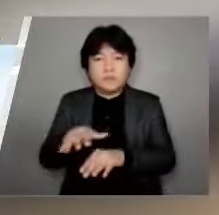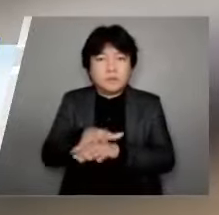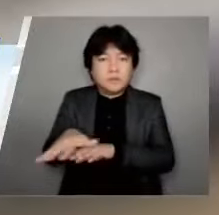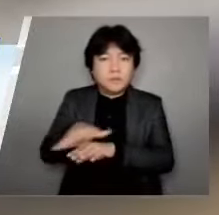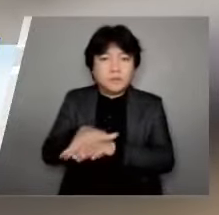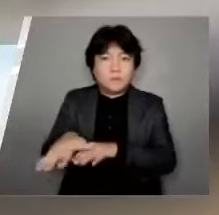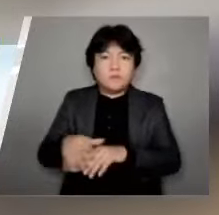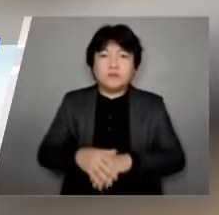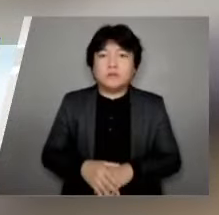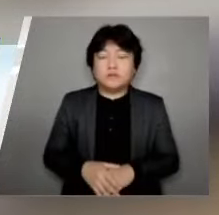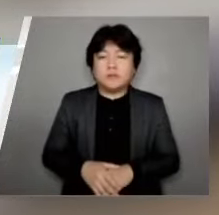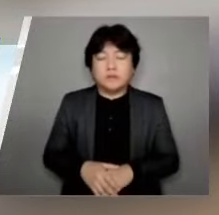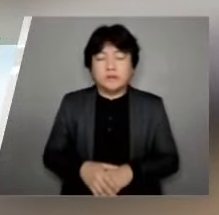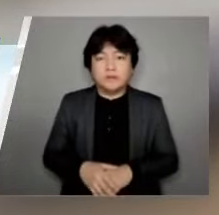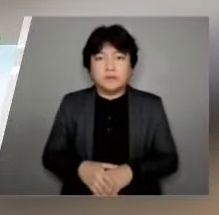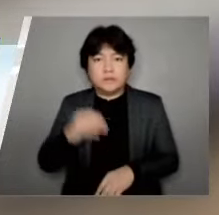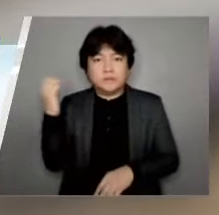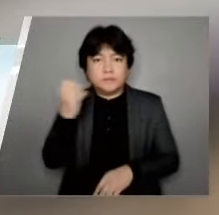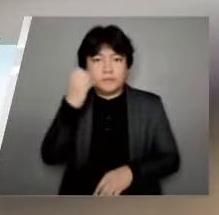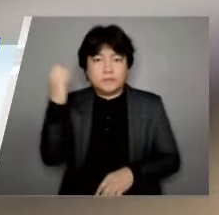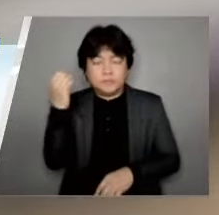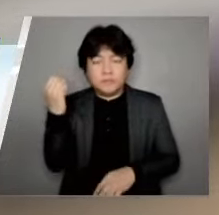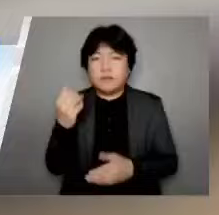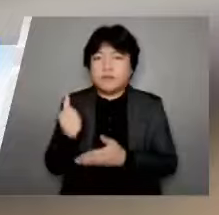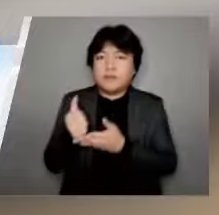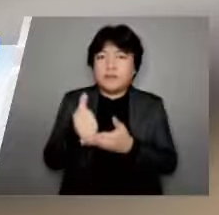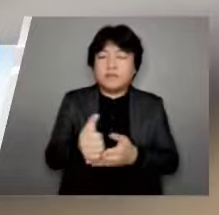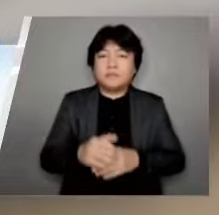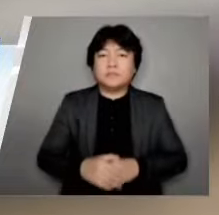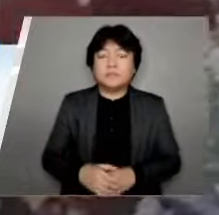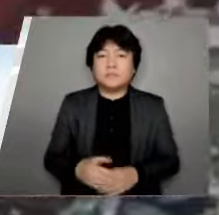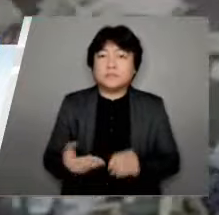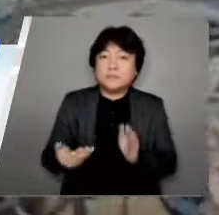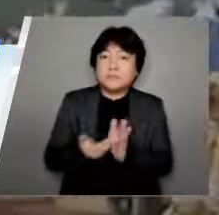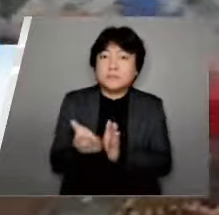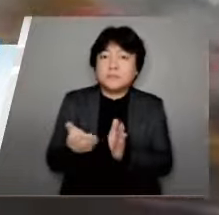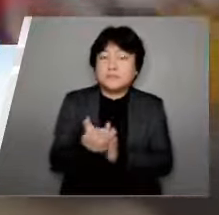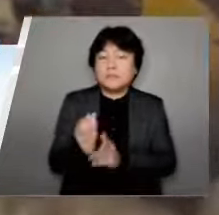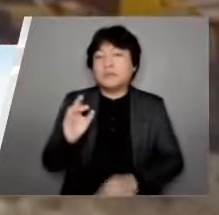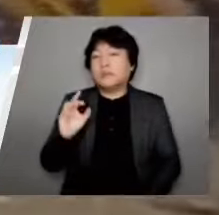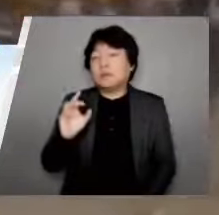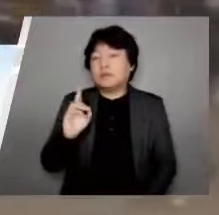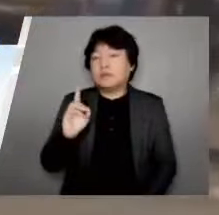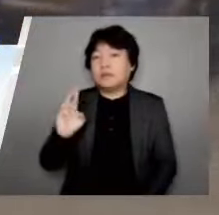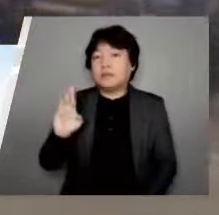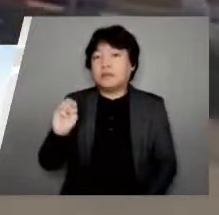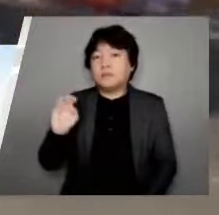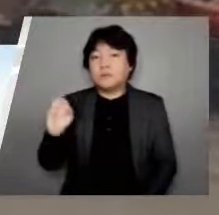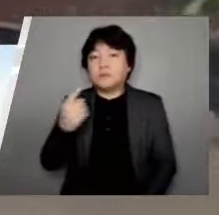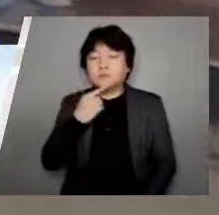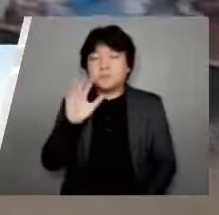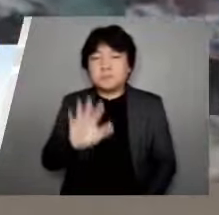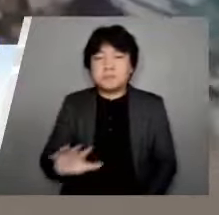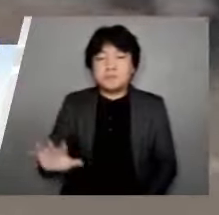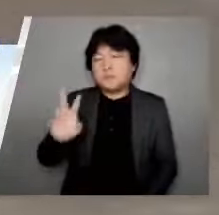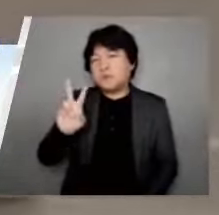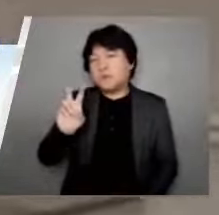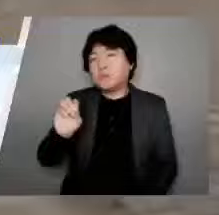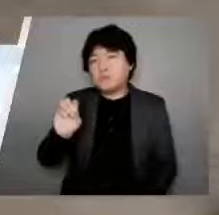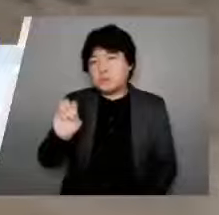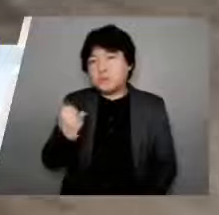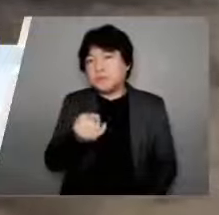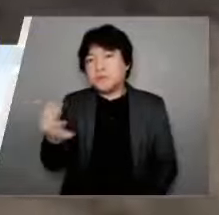sinaklolohan. Ayon sa Pasig CDRRMO, tinatayang 20 ang mga nasagip na sakay ng mga inanod na